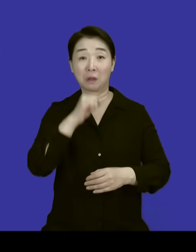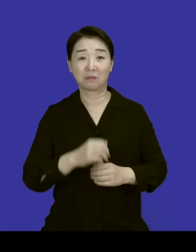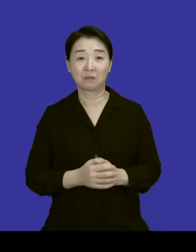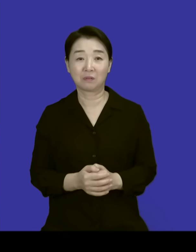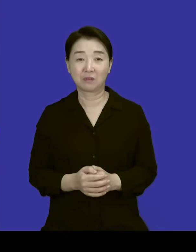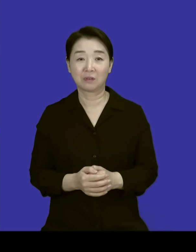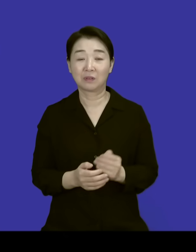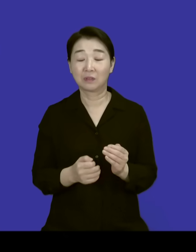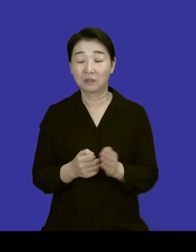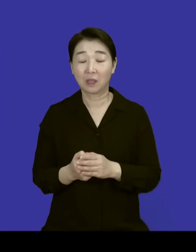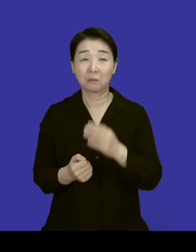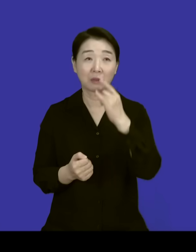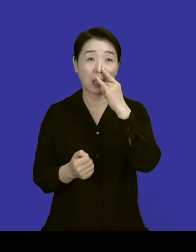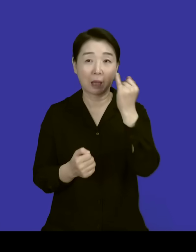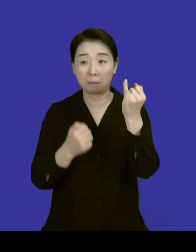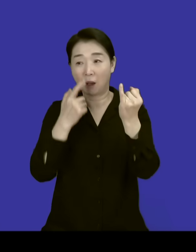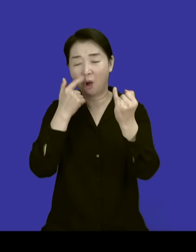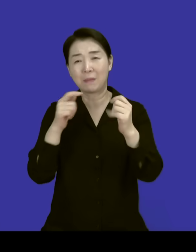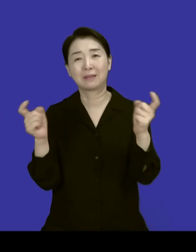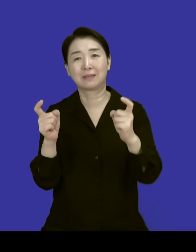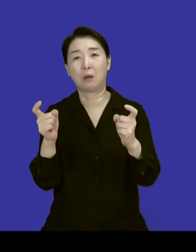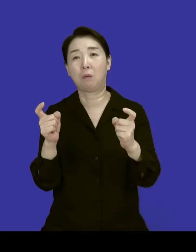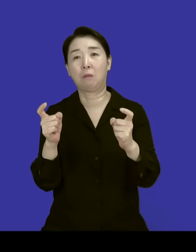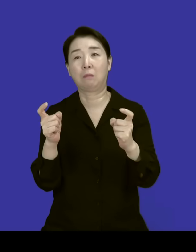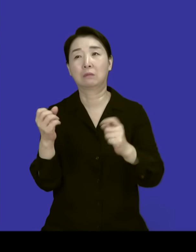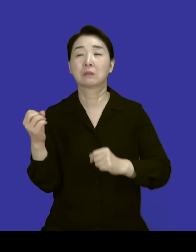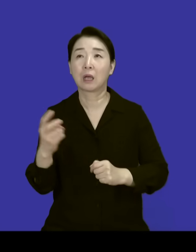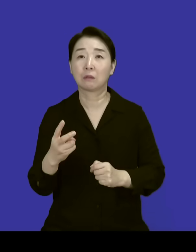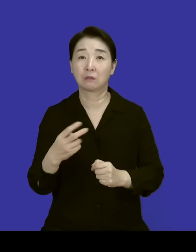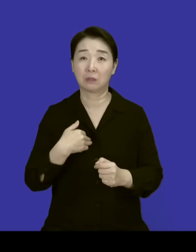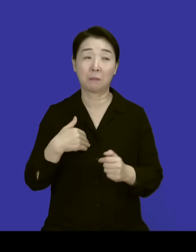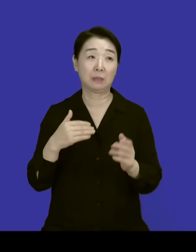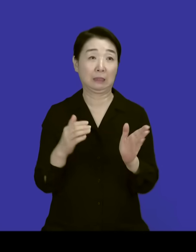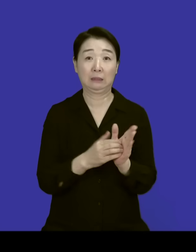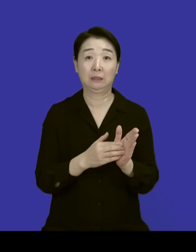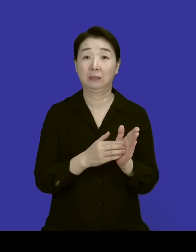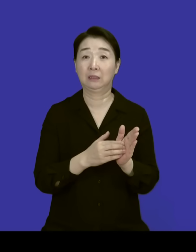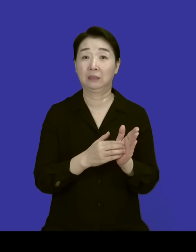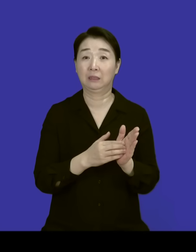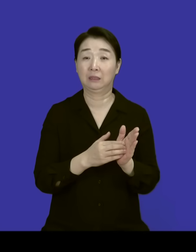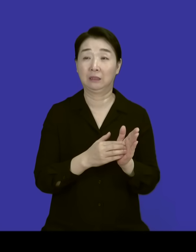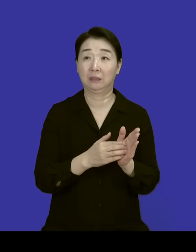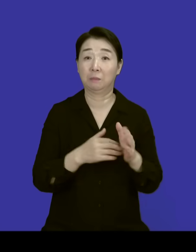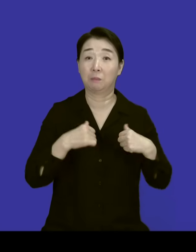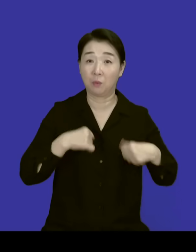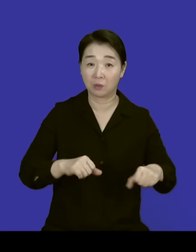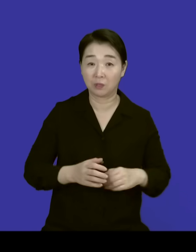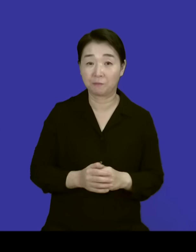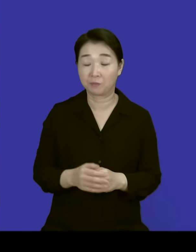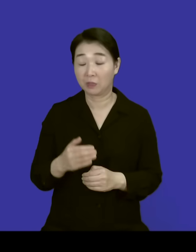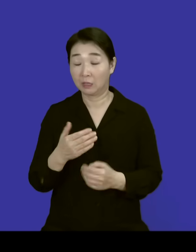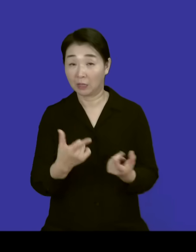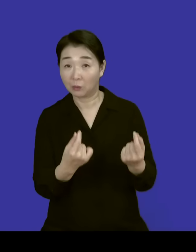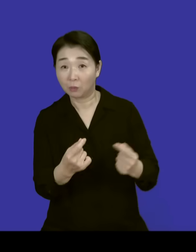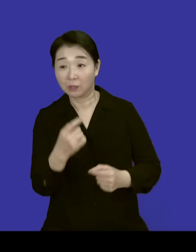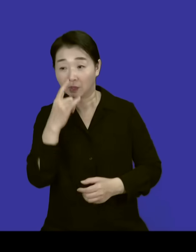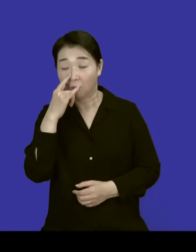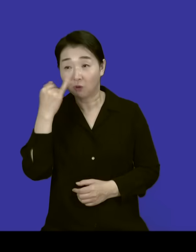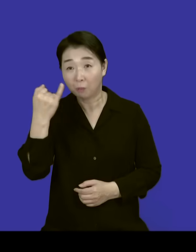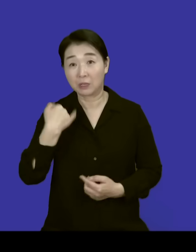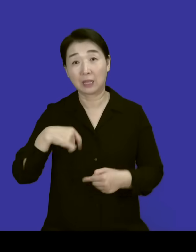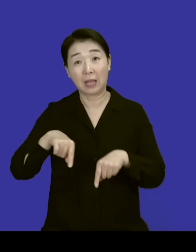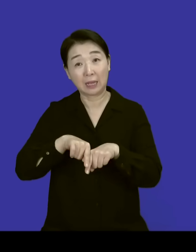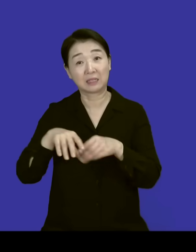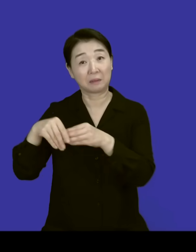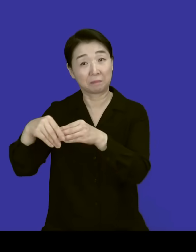되게 많이 싸우셔서 제가 그만뒀던 것 같아요. 그것도 저랑 똑같네요. 아, 진짜? 아 그래요? 저도 어머님이 저 데리고 항상 갔는데 아버님 그 당시만 해도 저희